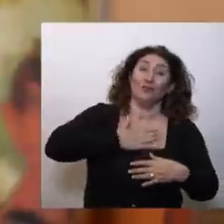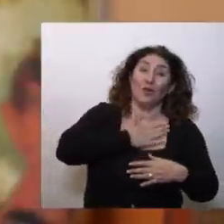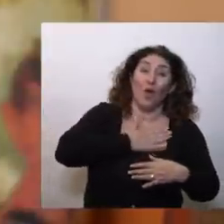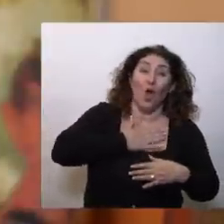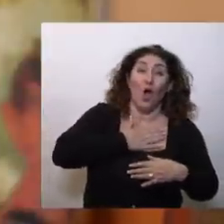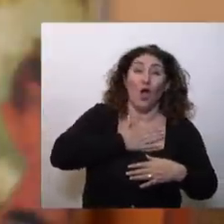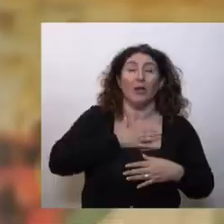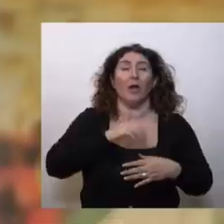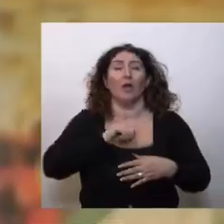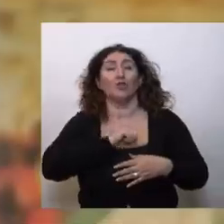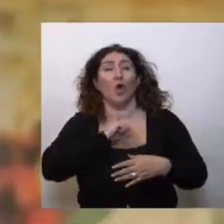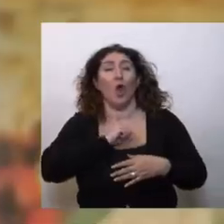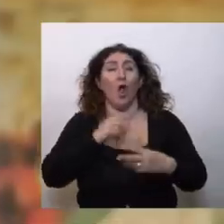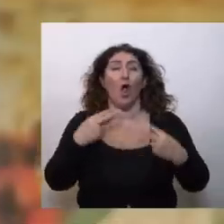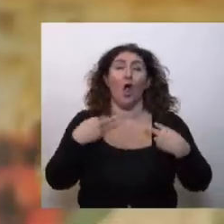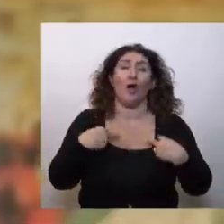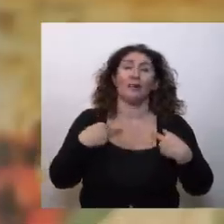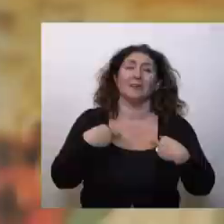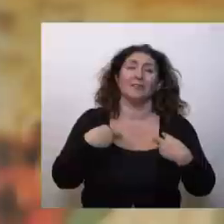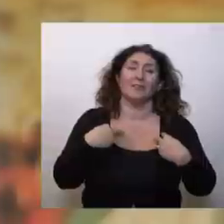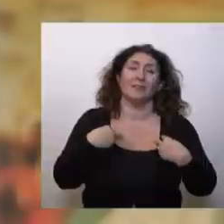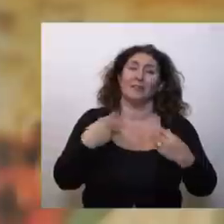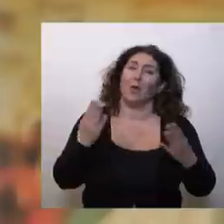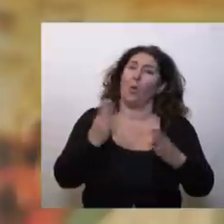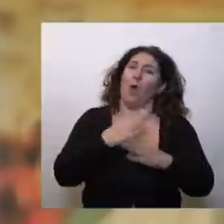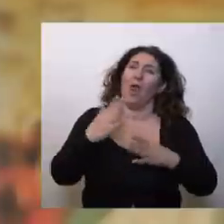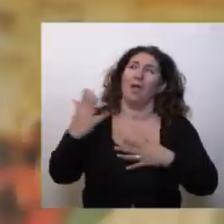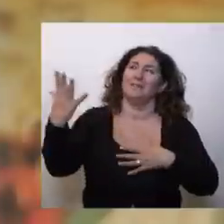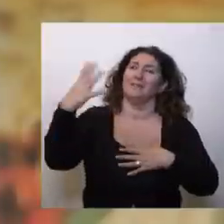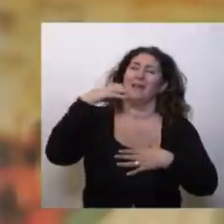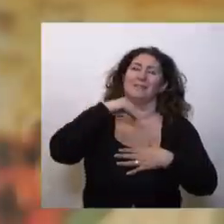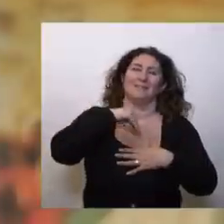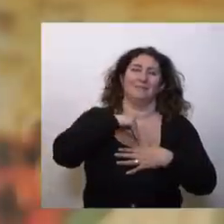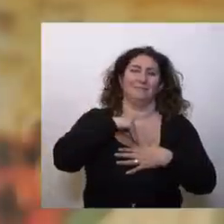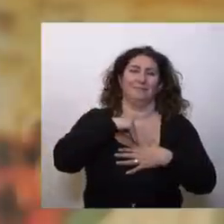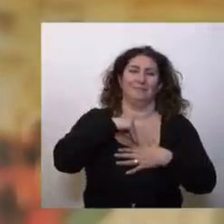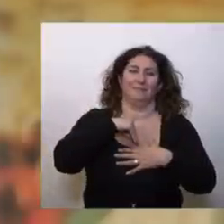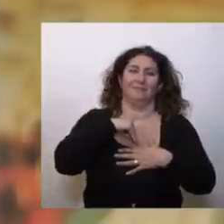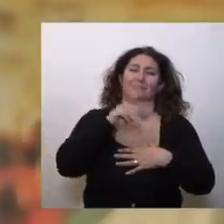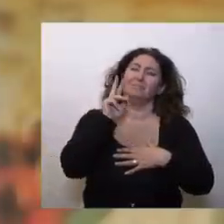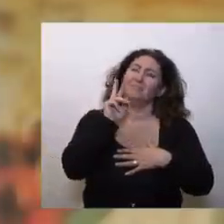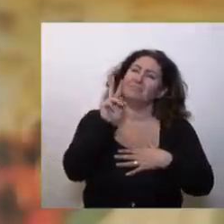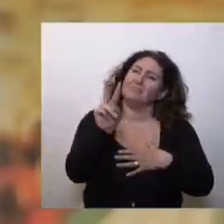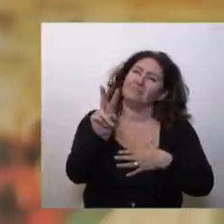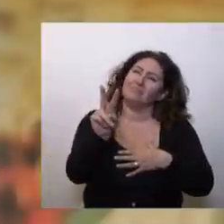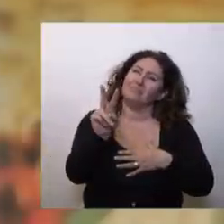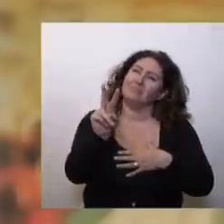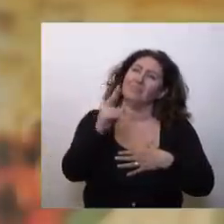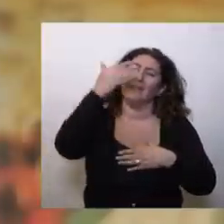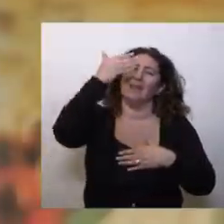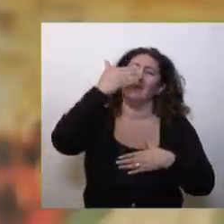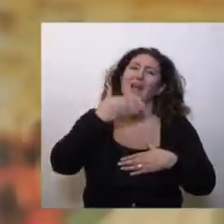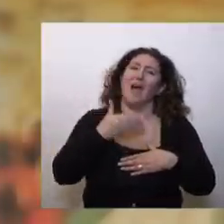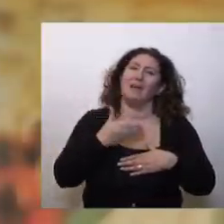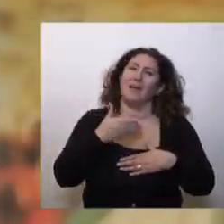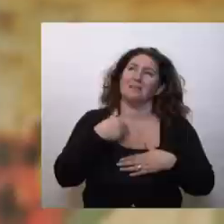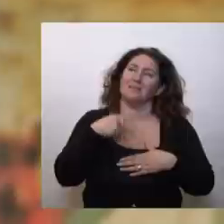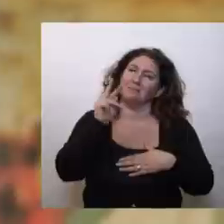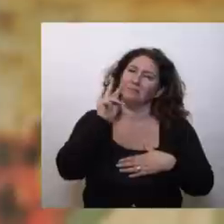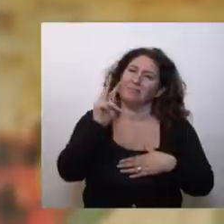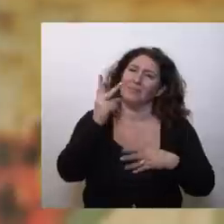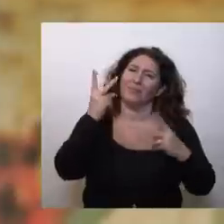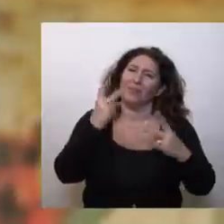nostra vita. Sì, contemplando la Sacra Sindone, guardando negli occhi di